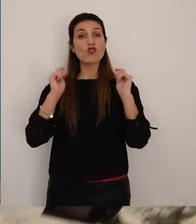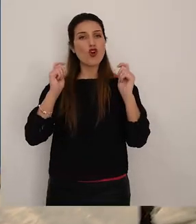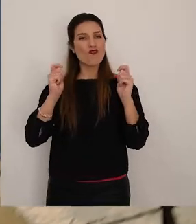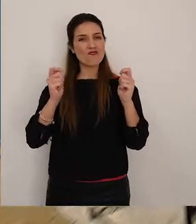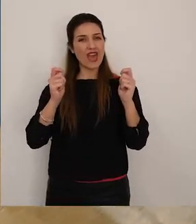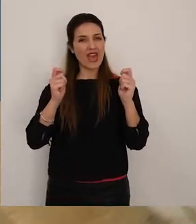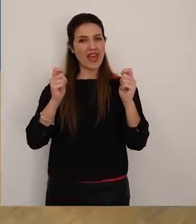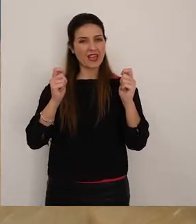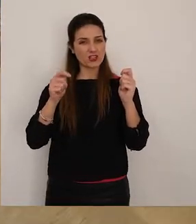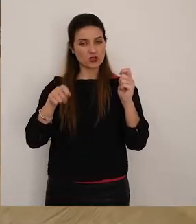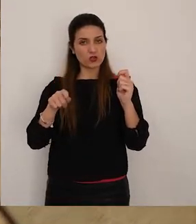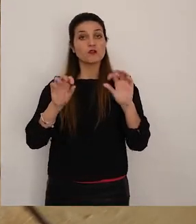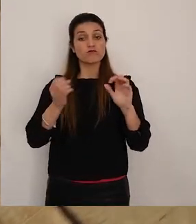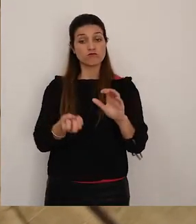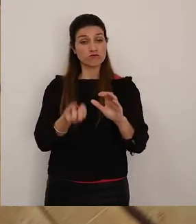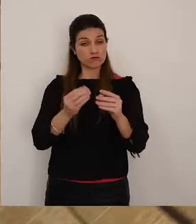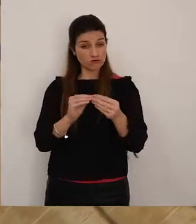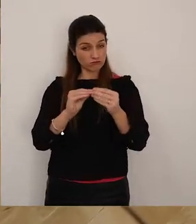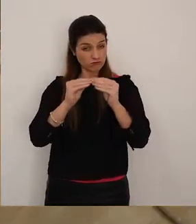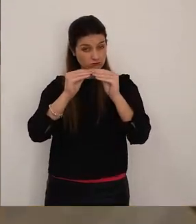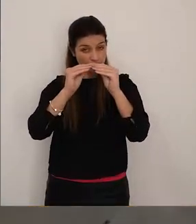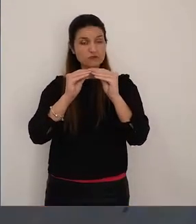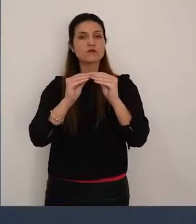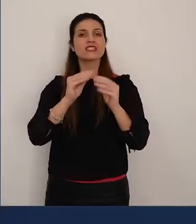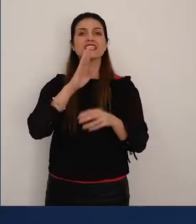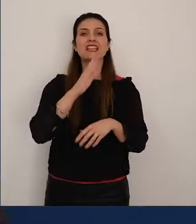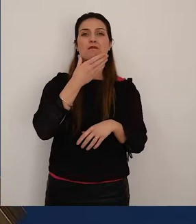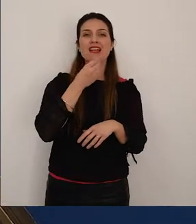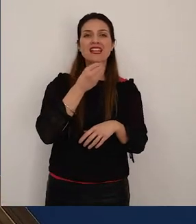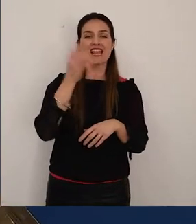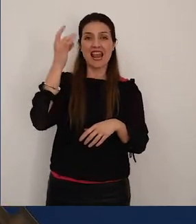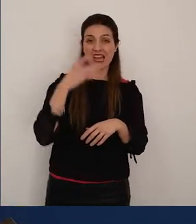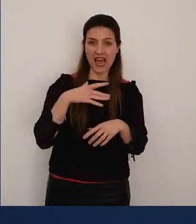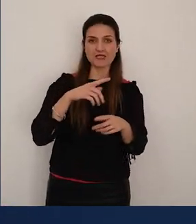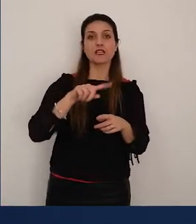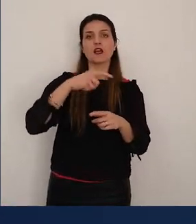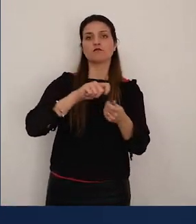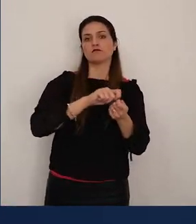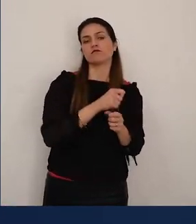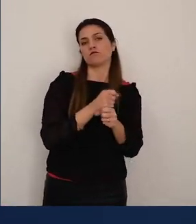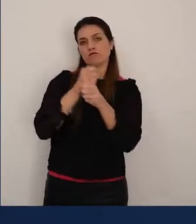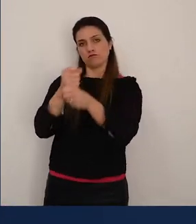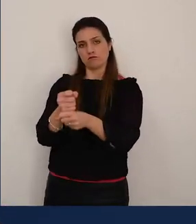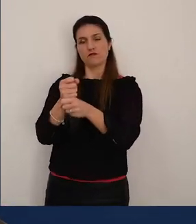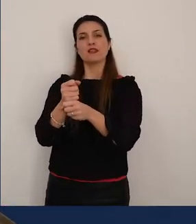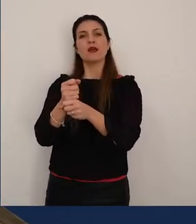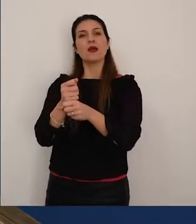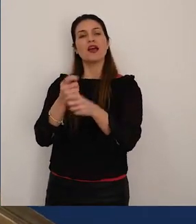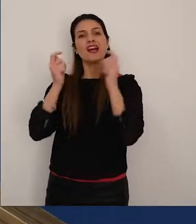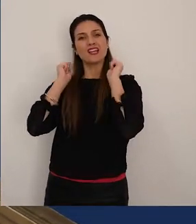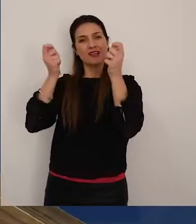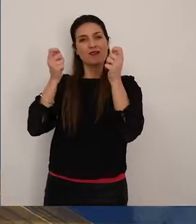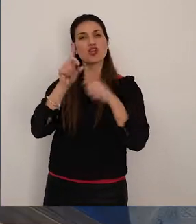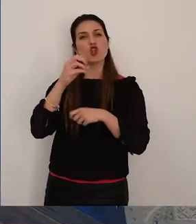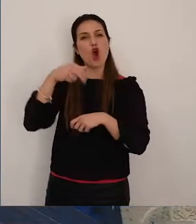Il convento, sorto in onore della Santa Maria della Grazia e poi passato sotto la cura dell'Ordine dei Padri Domenicani nel